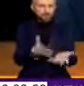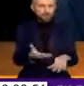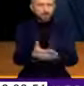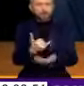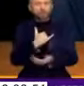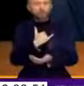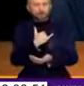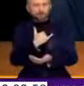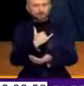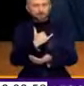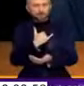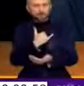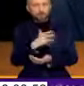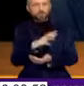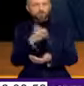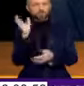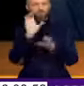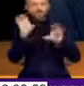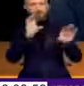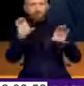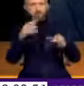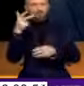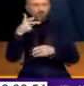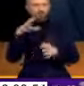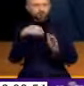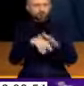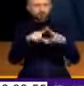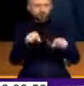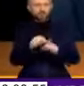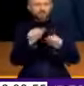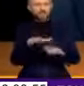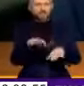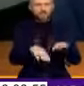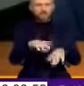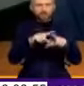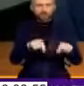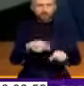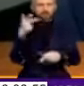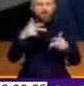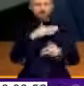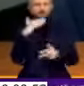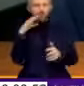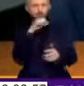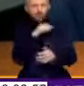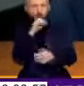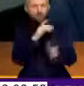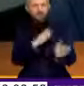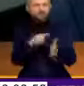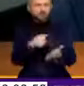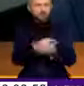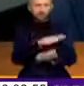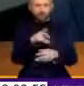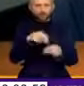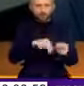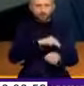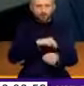нас були встановлені камери в школах, їх віддали на баланс шкіл, камери багато покрали, і ця система не до кінця працює,